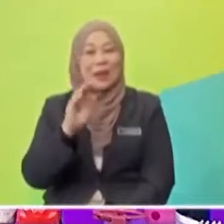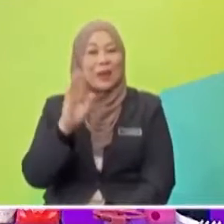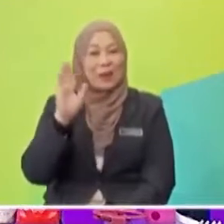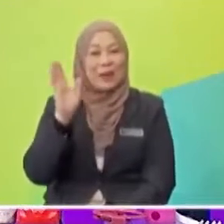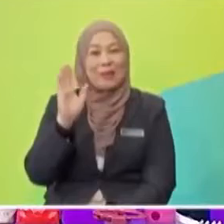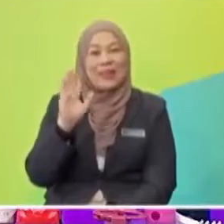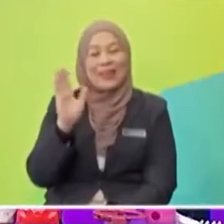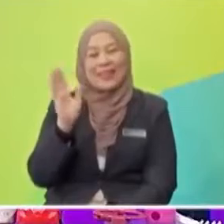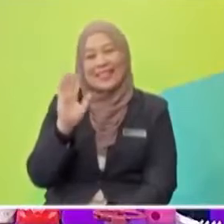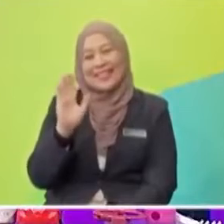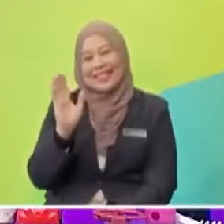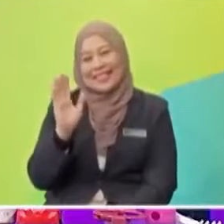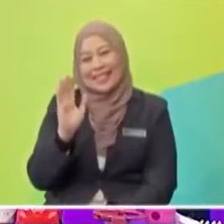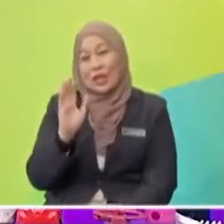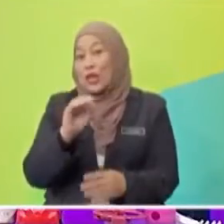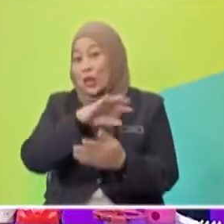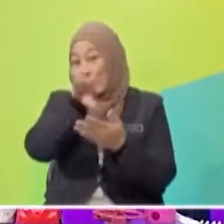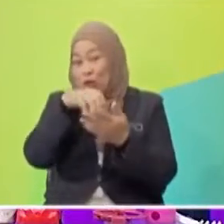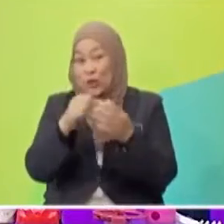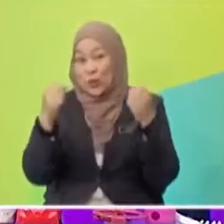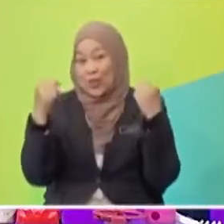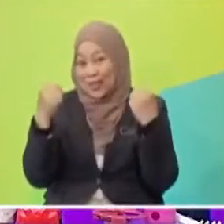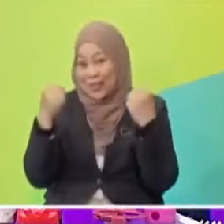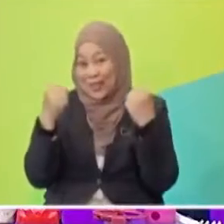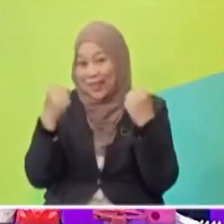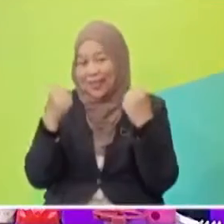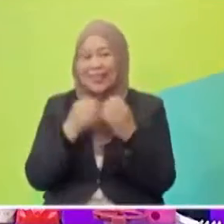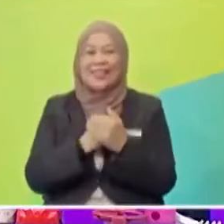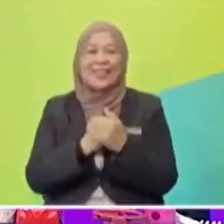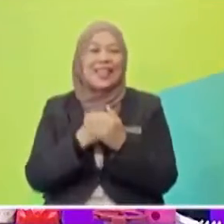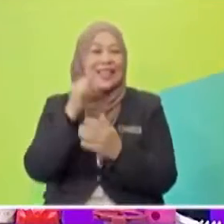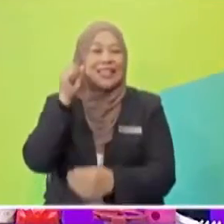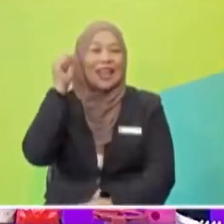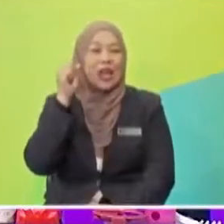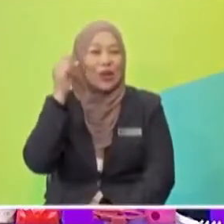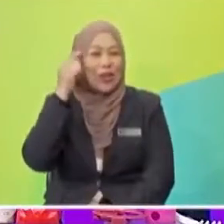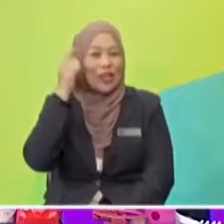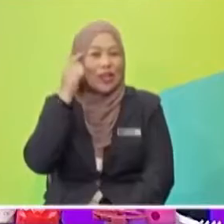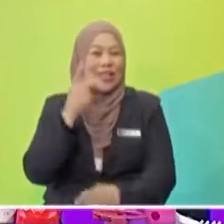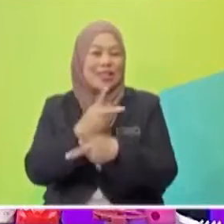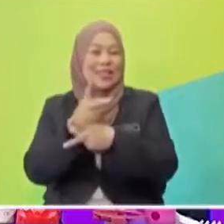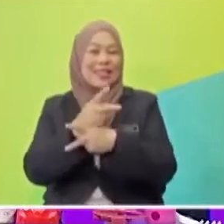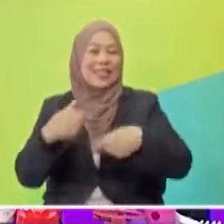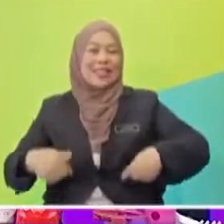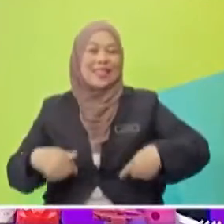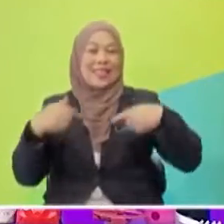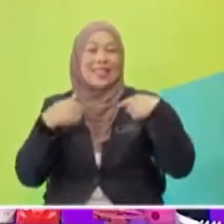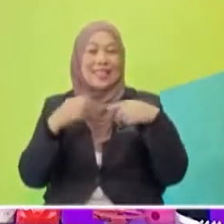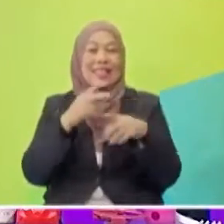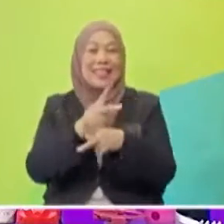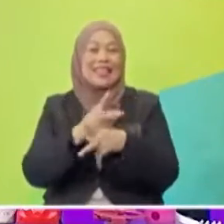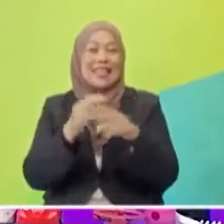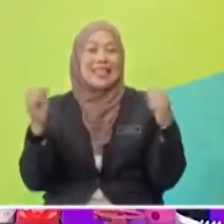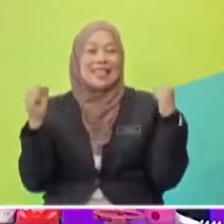murid-murid di rumah kita doakan dalam keadaan sehat sejahtera Ingat pesan dia selalu jaga diri jaga kesehatan Oke dan hari ini kita